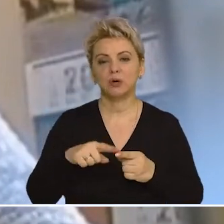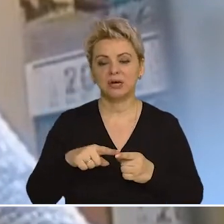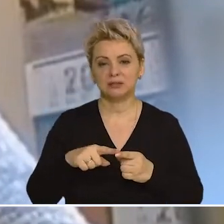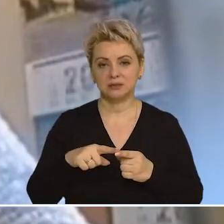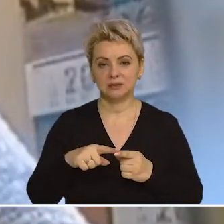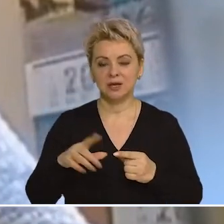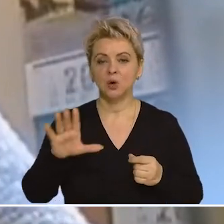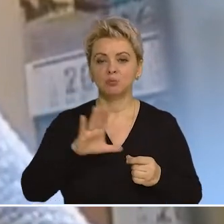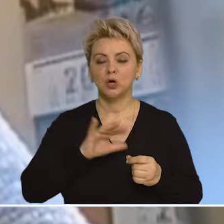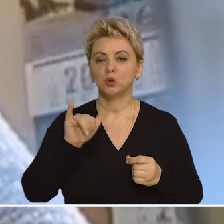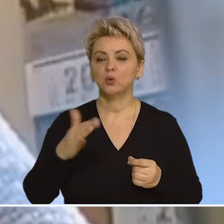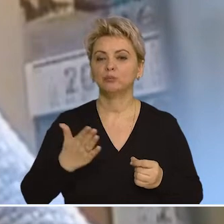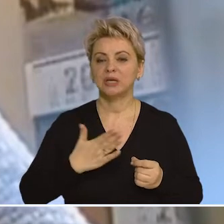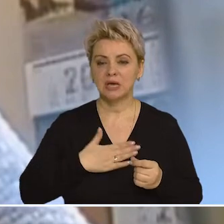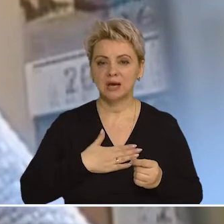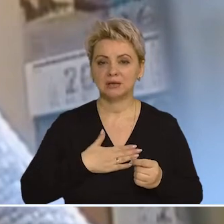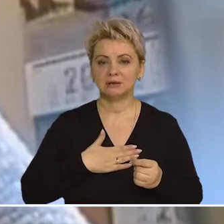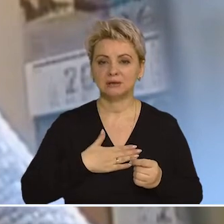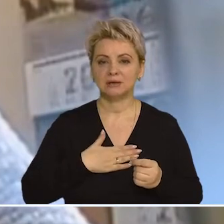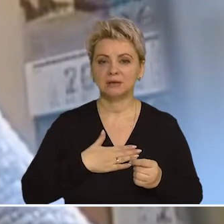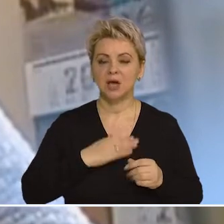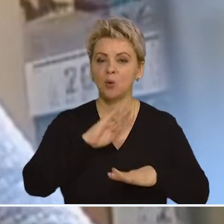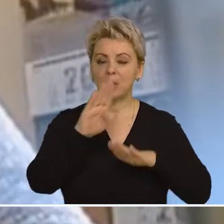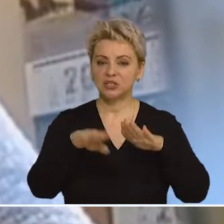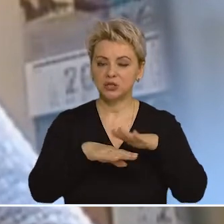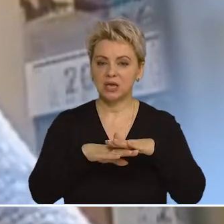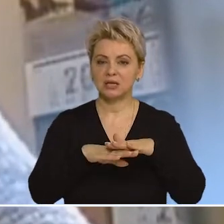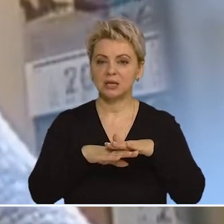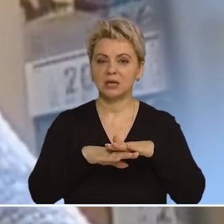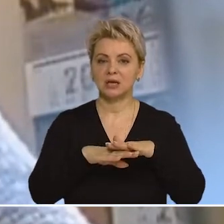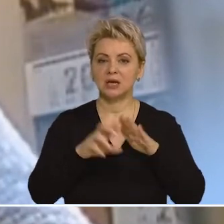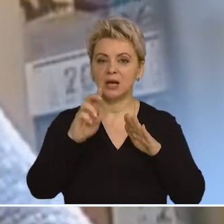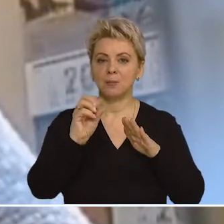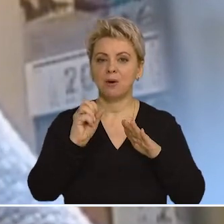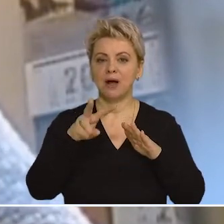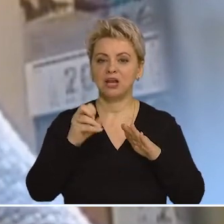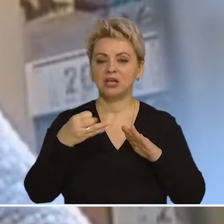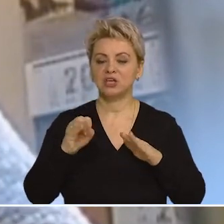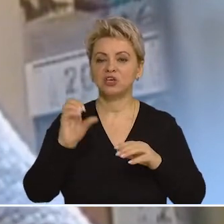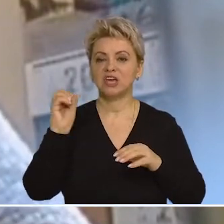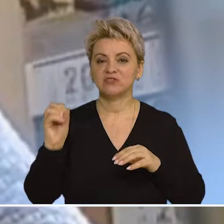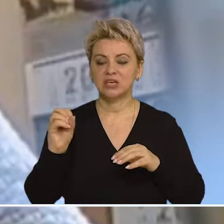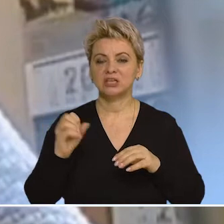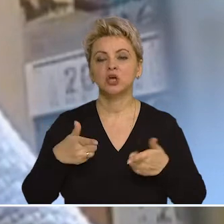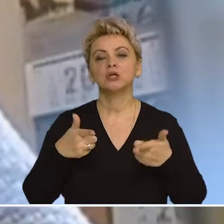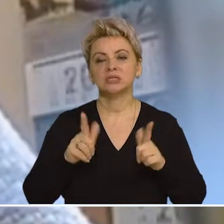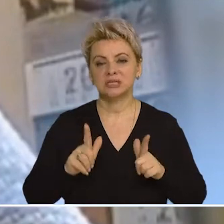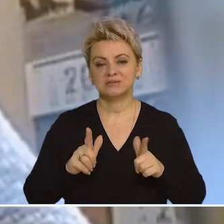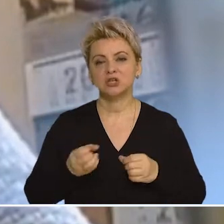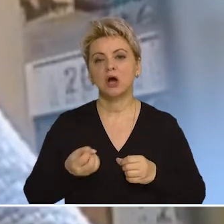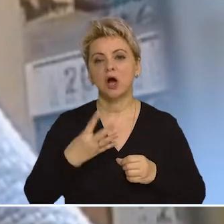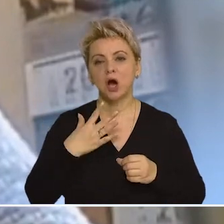это был у меня в подчинении Бальда Евгений.